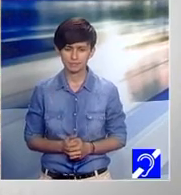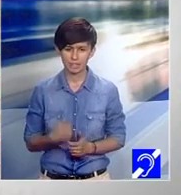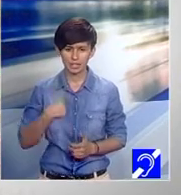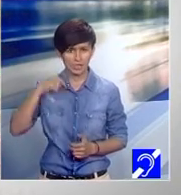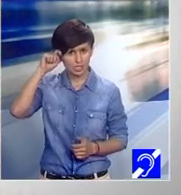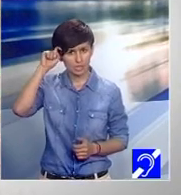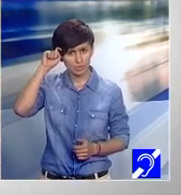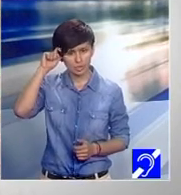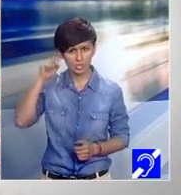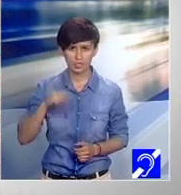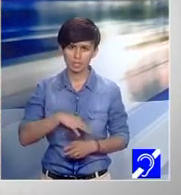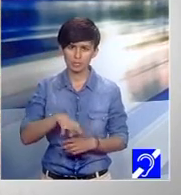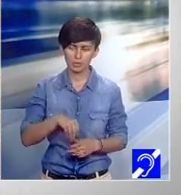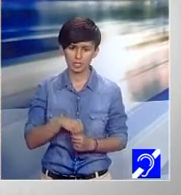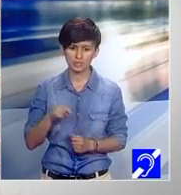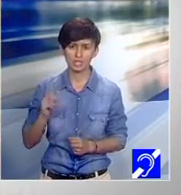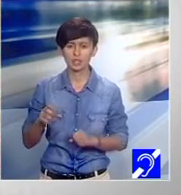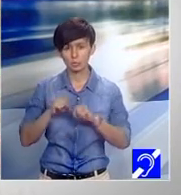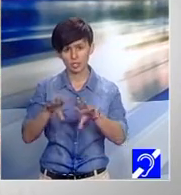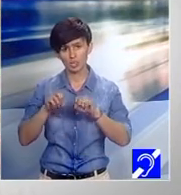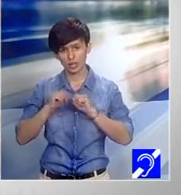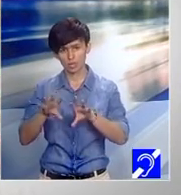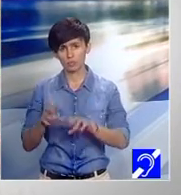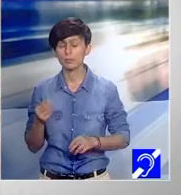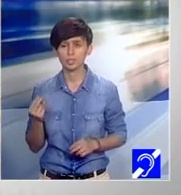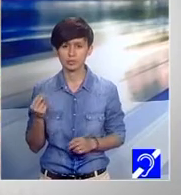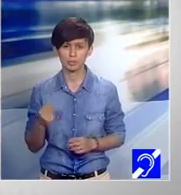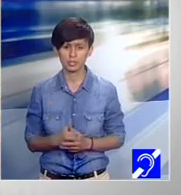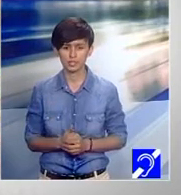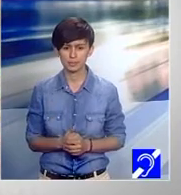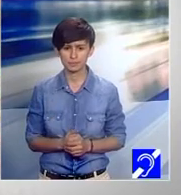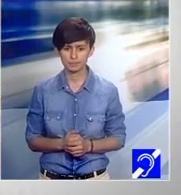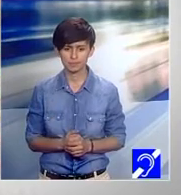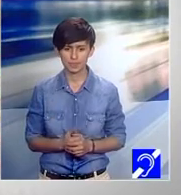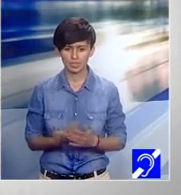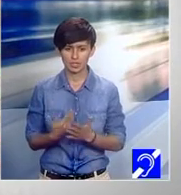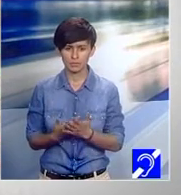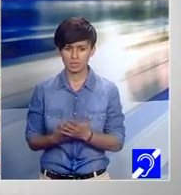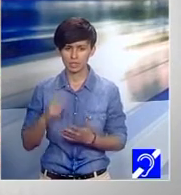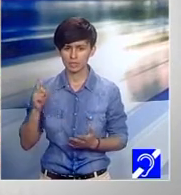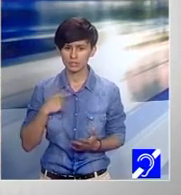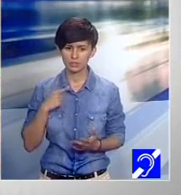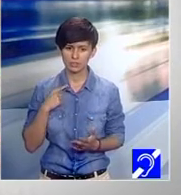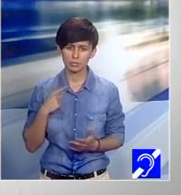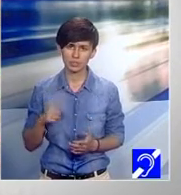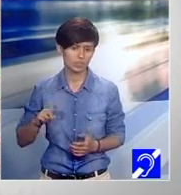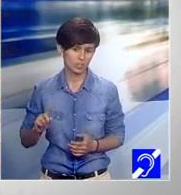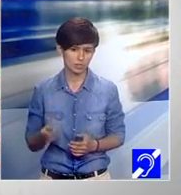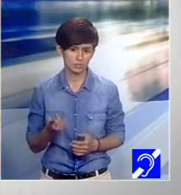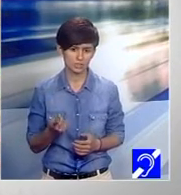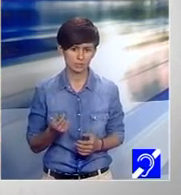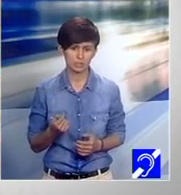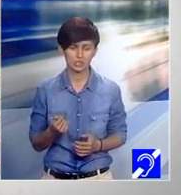că părinții ar trebui mai bine informați pentru a nu exista posibilitatea ca un părinte să